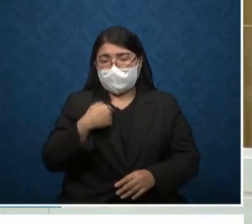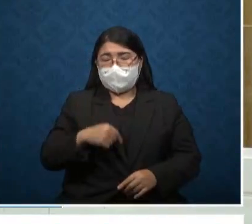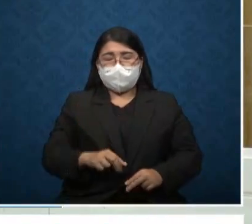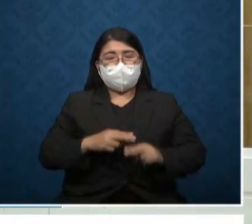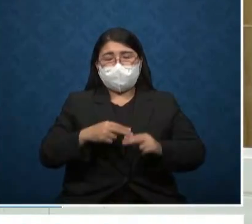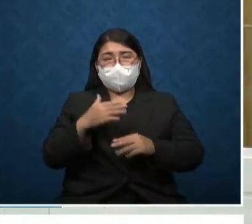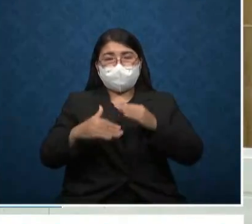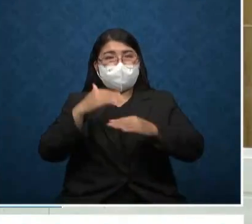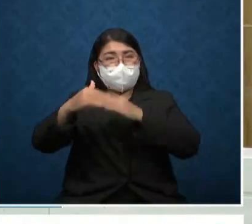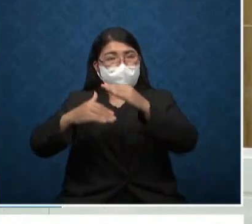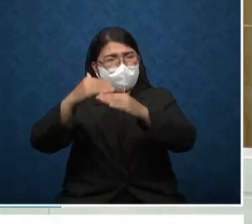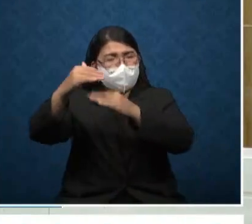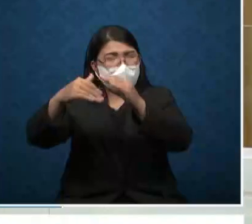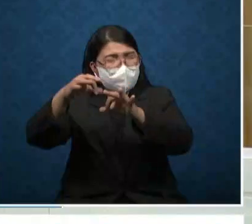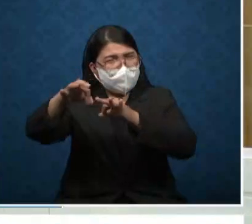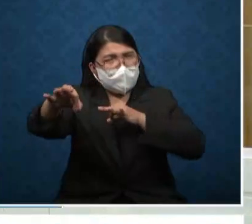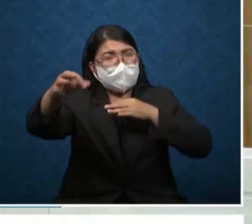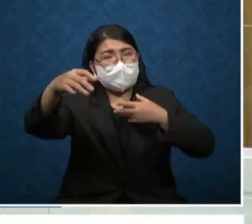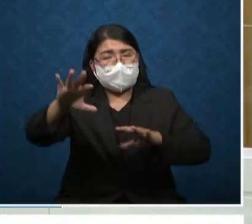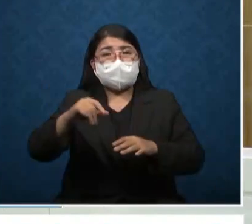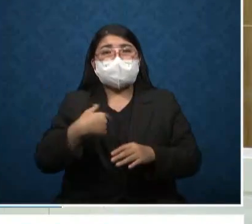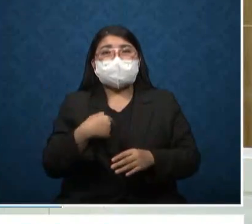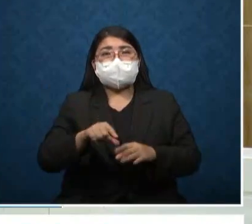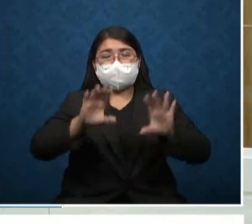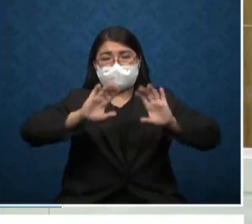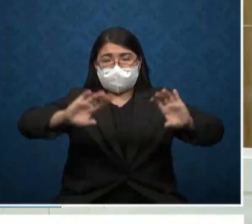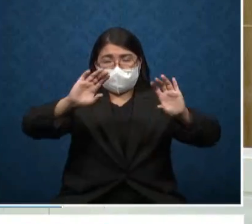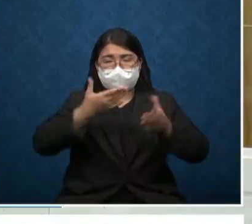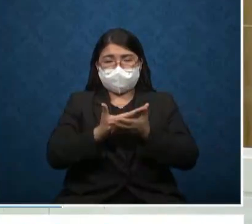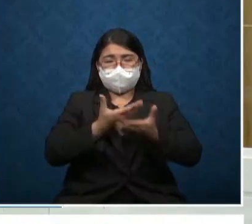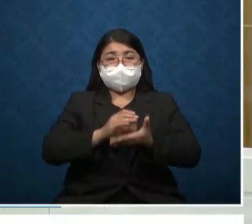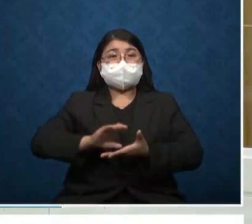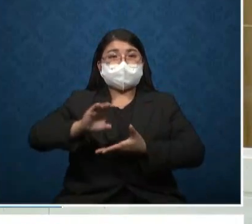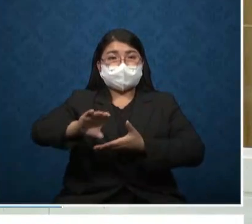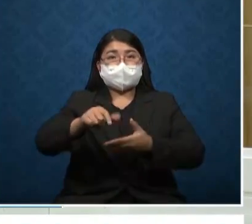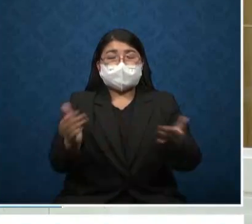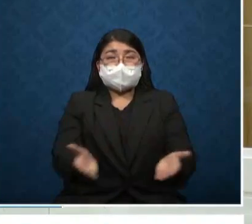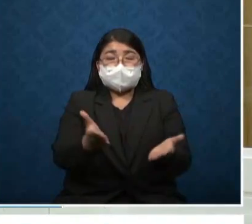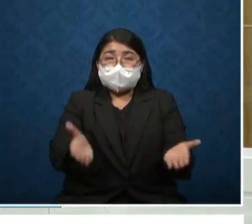ละรัฐบาลจะให้ทุนสนัสนเพื่พฒนาเขาเป็พลังของประเทศได้